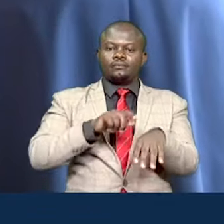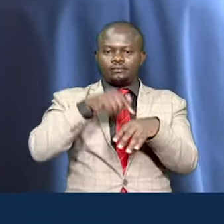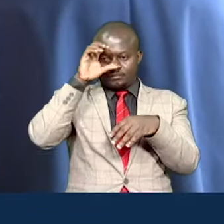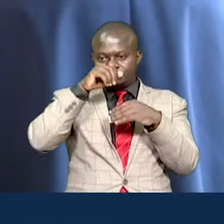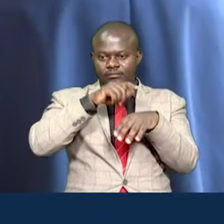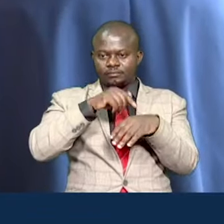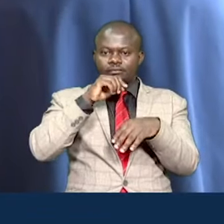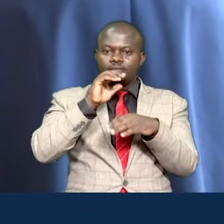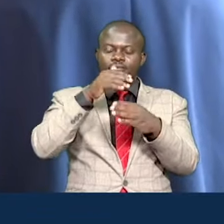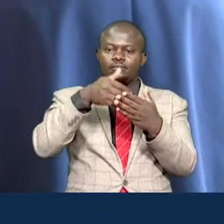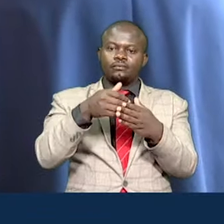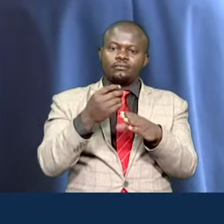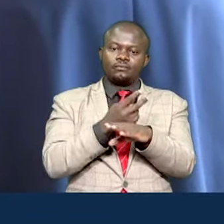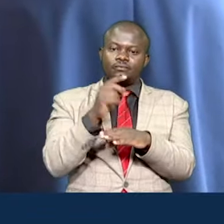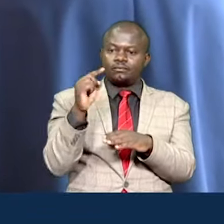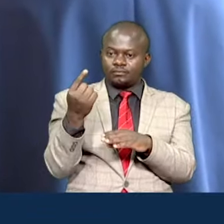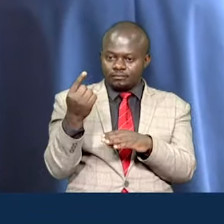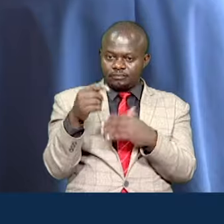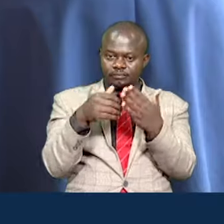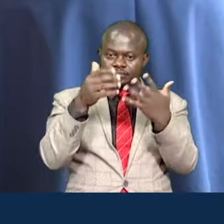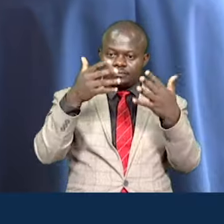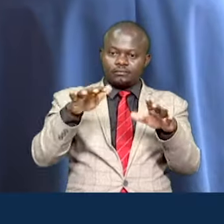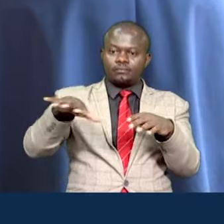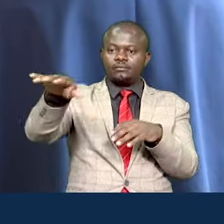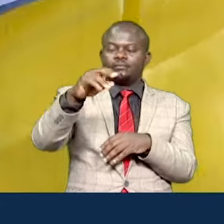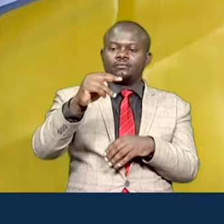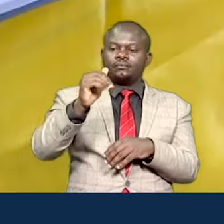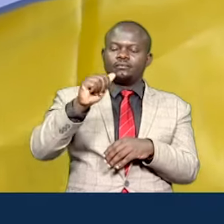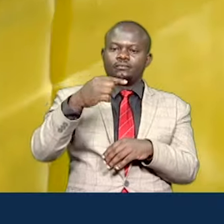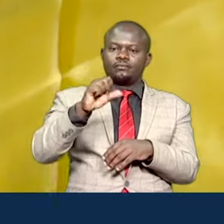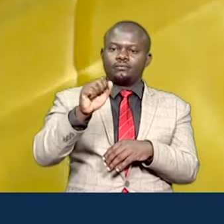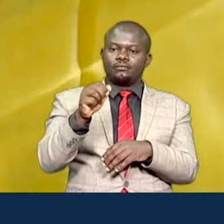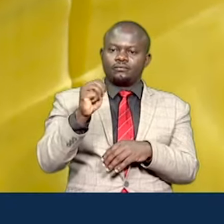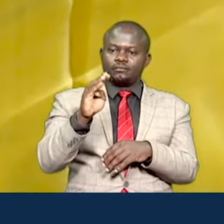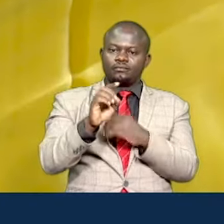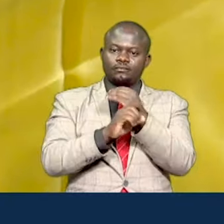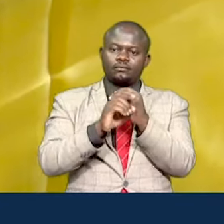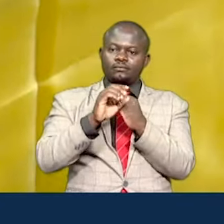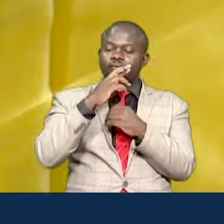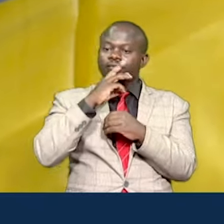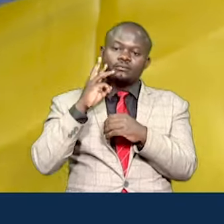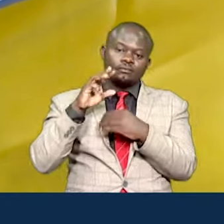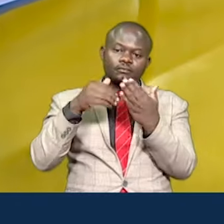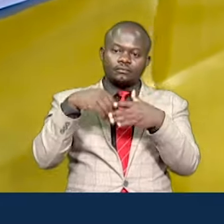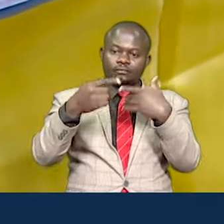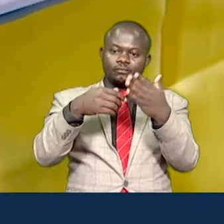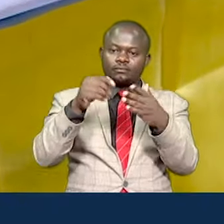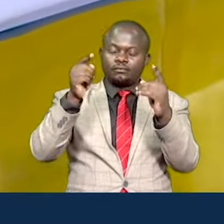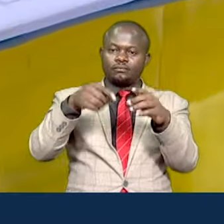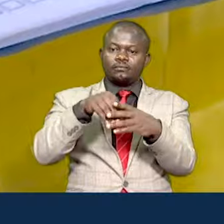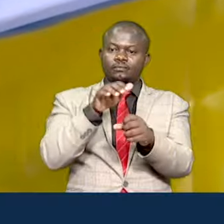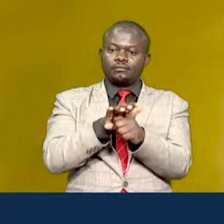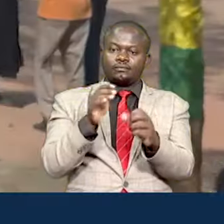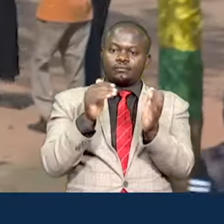igihe kitagera n'uko isaha ngo gutora birangire, kuri site ya Nyagasambu mu murenge wa Fumbwe mu karere ka Rwamagana, abaturage bakomeje kuza ari benshi. Ibi